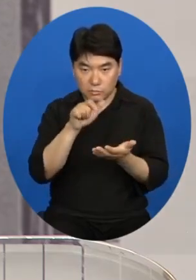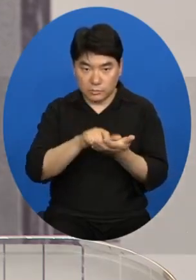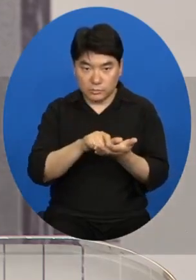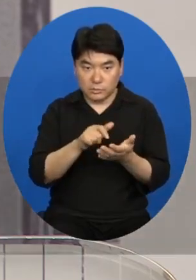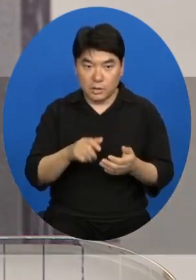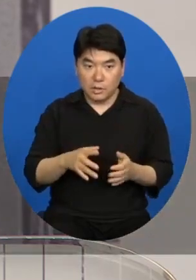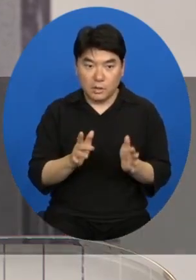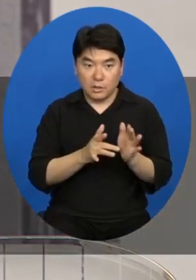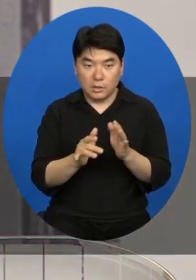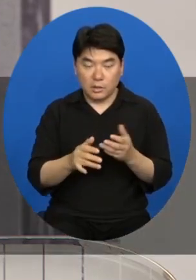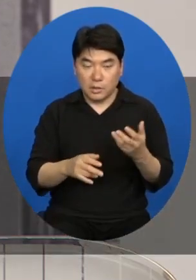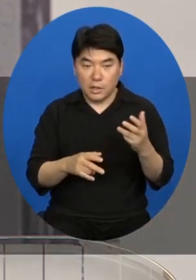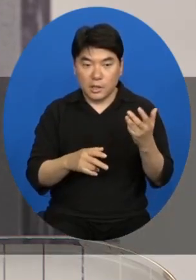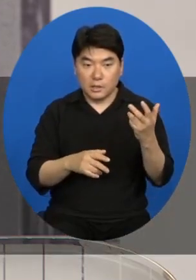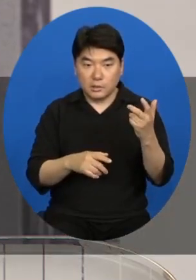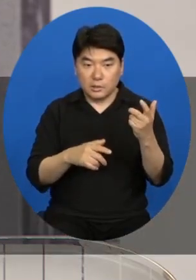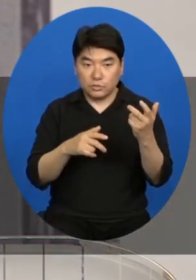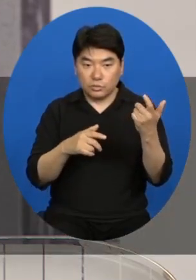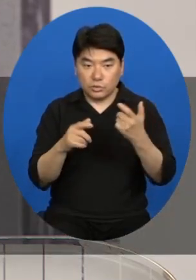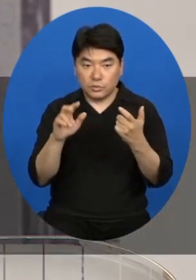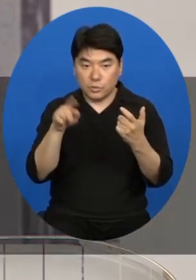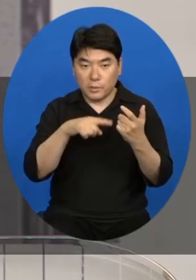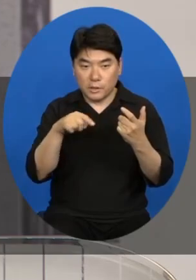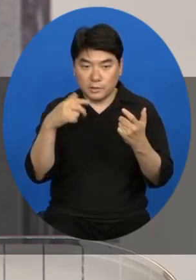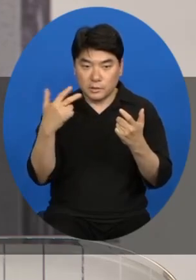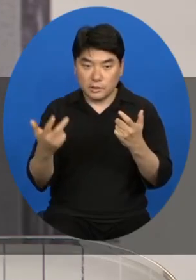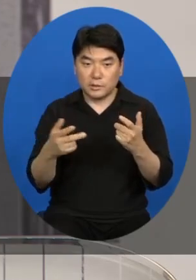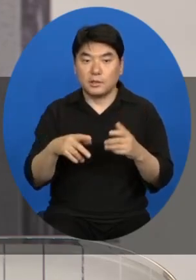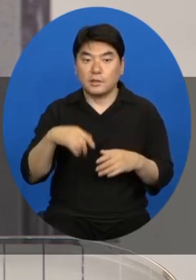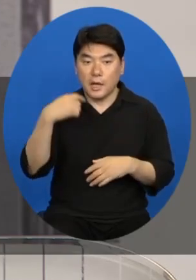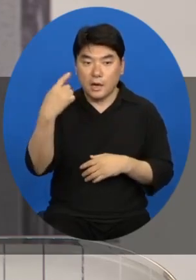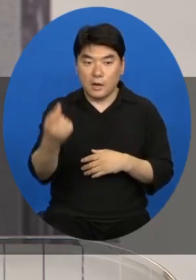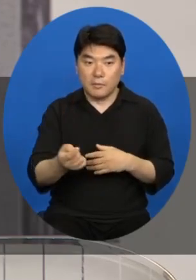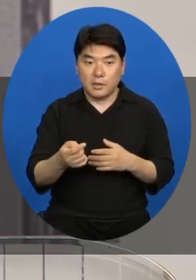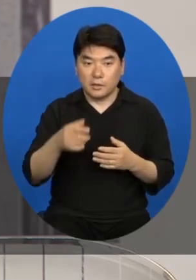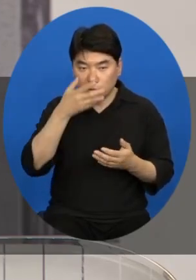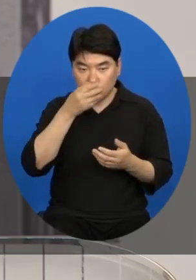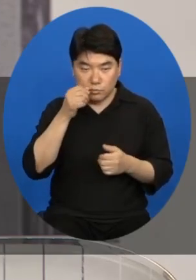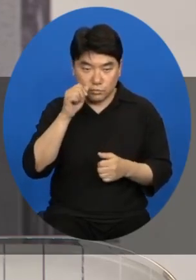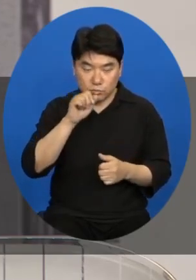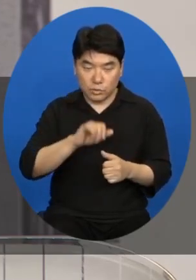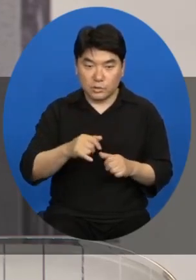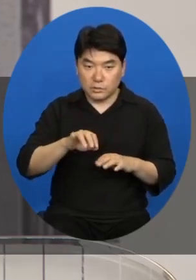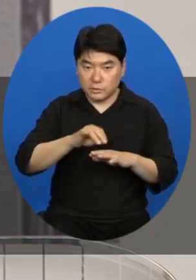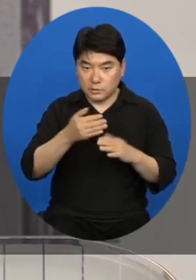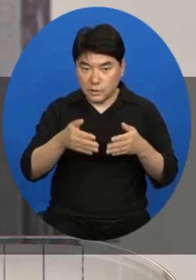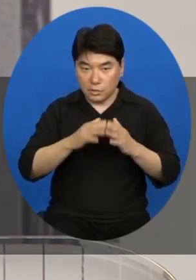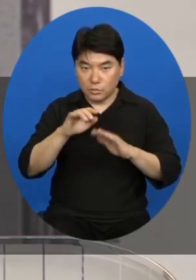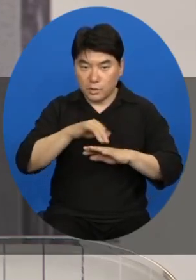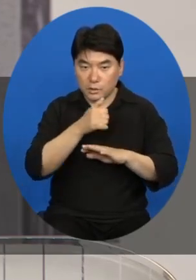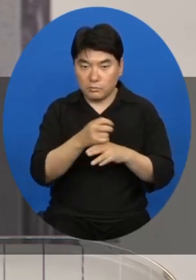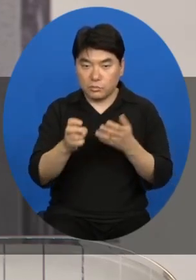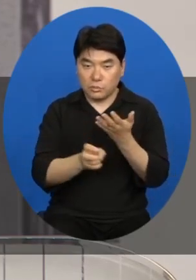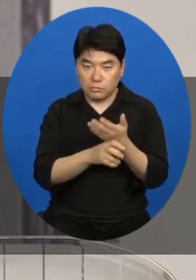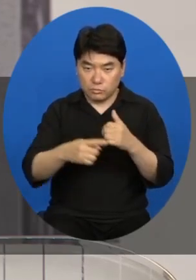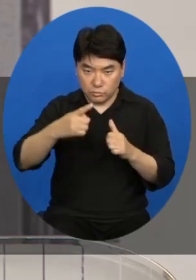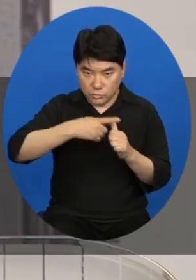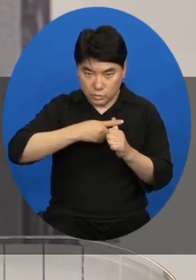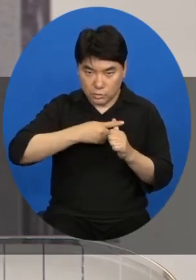있습니다. 62 이레가 지나면 기름 부어 세운 왕이 부당하게 살해가 된다. 누구예요?